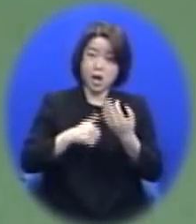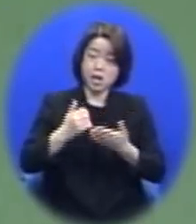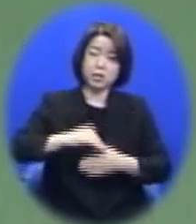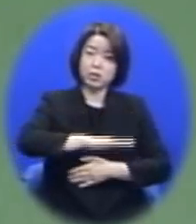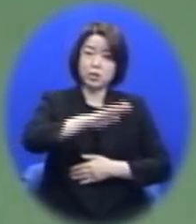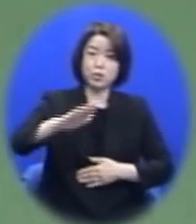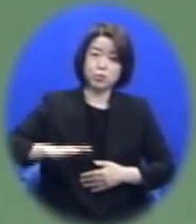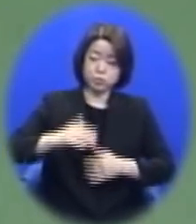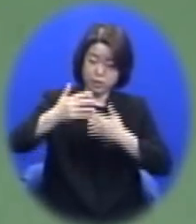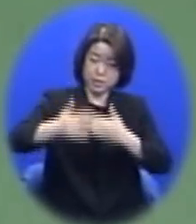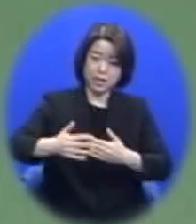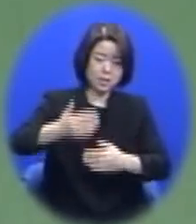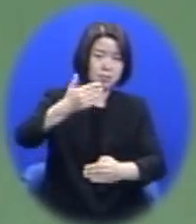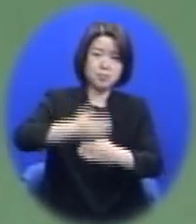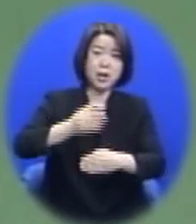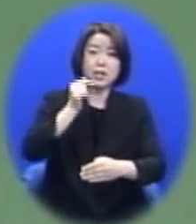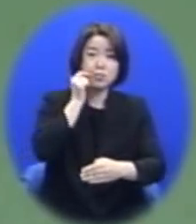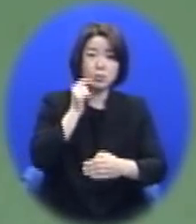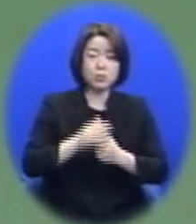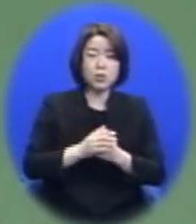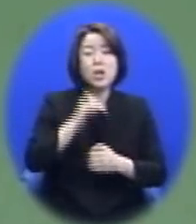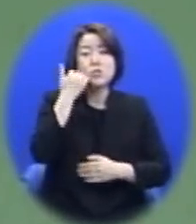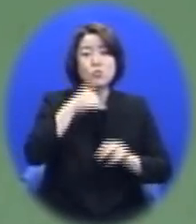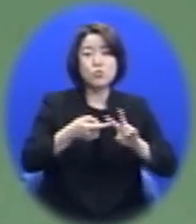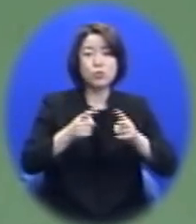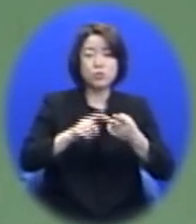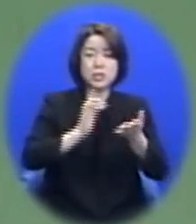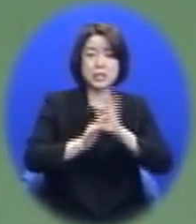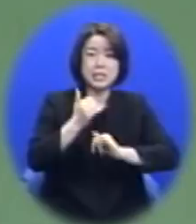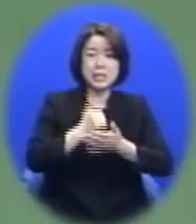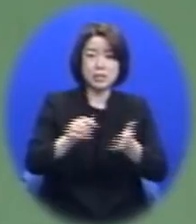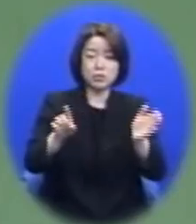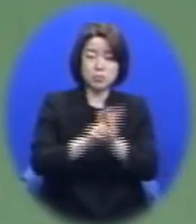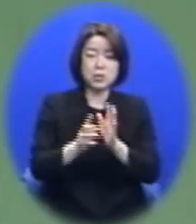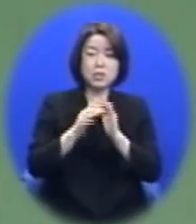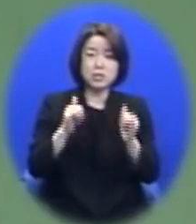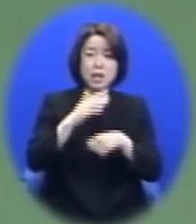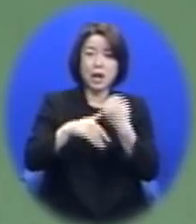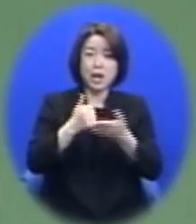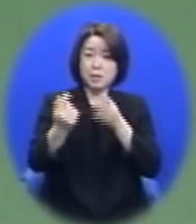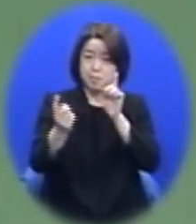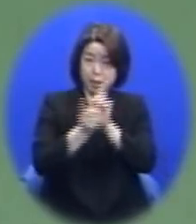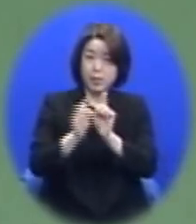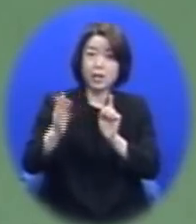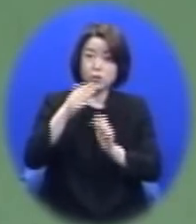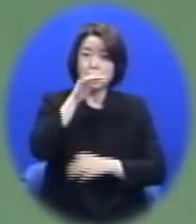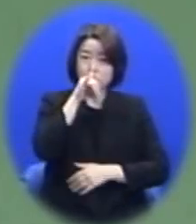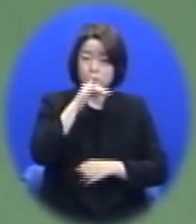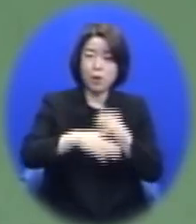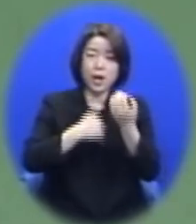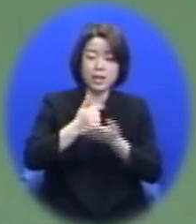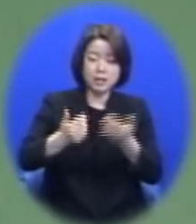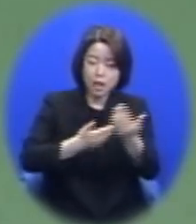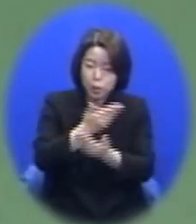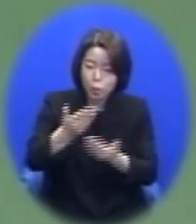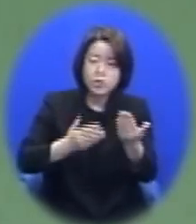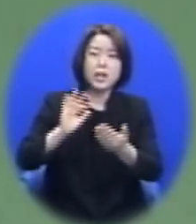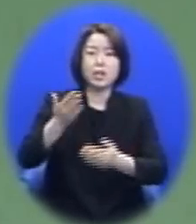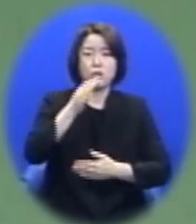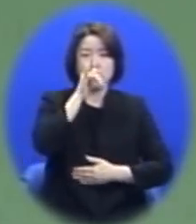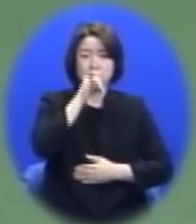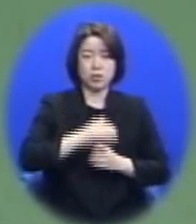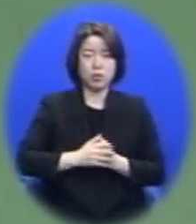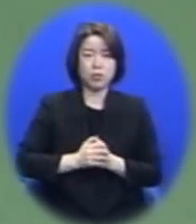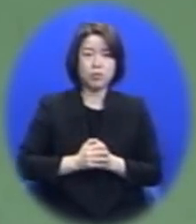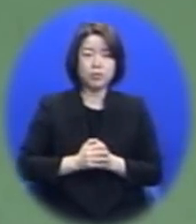이상 막힘이 없어요. 누구든지 예수를 믿는 사람은 하나님을 만나게 돼 있고 하나님께 교제하게 돼 있습니다.